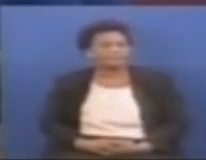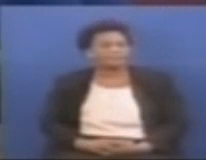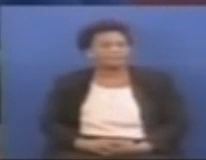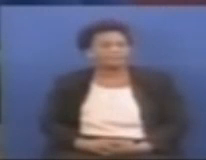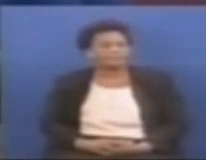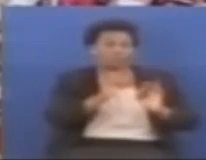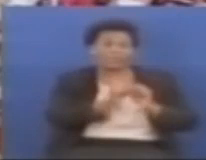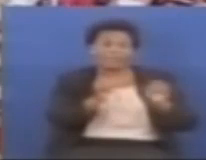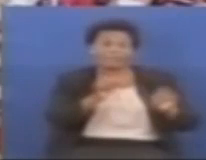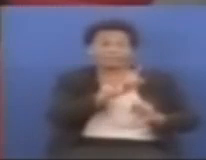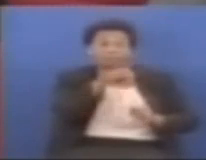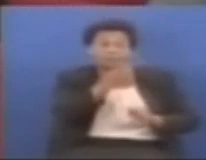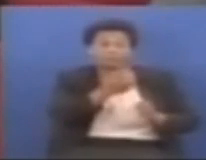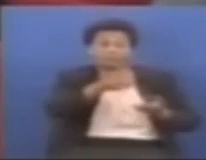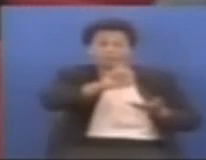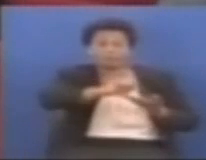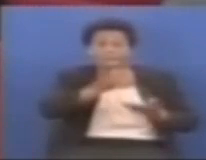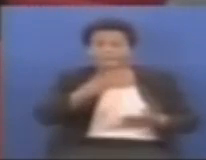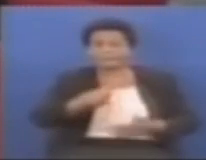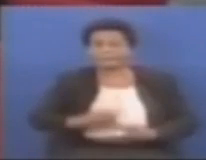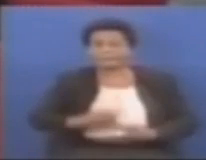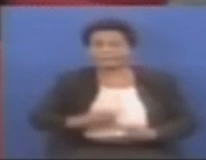Mheshimiwa Mbunge wa Mafia, Baraka Dau.